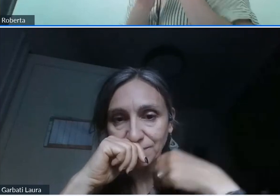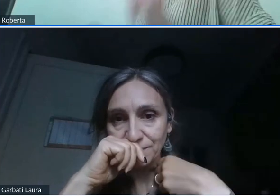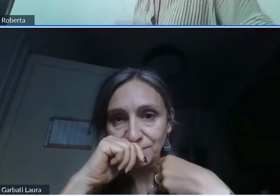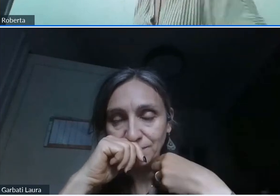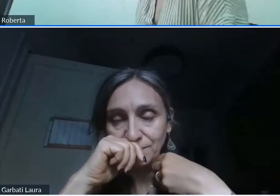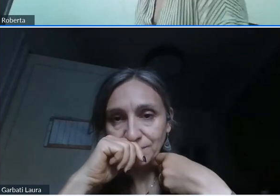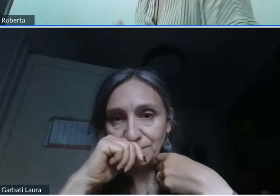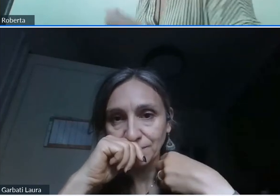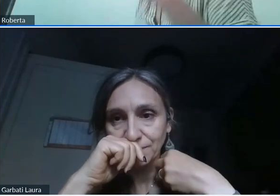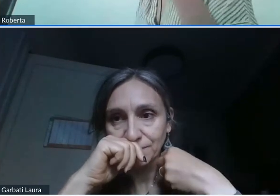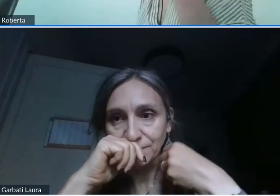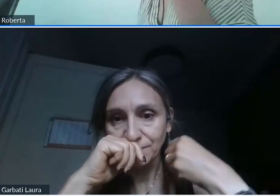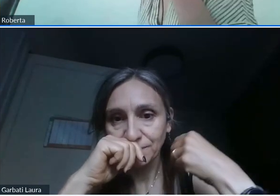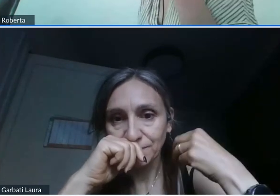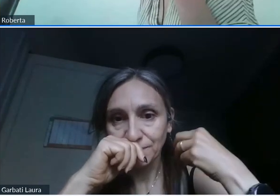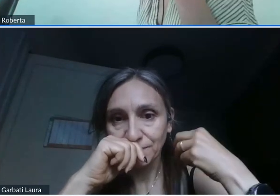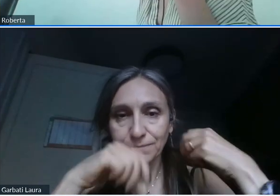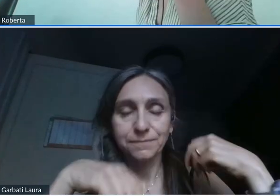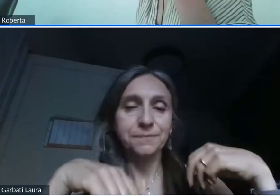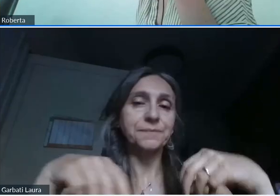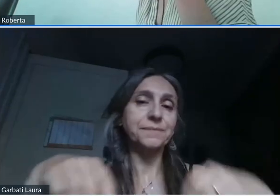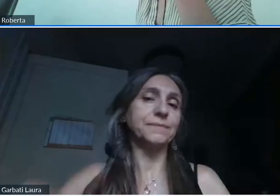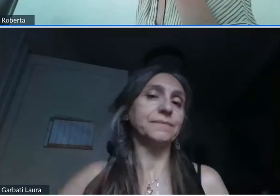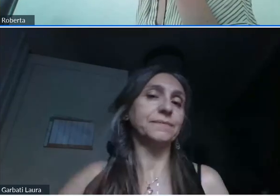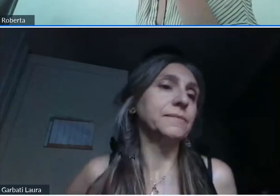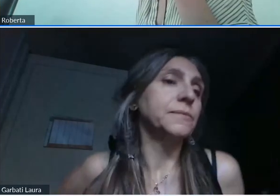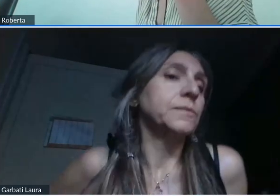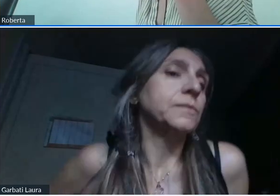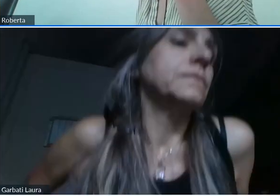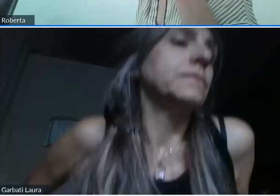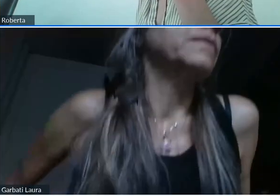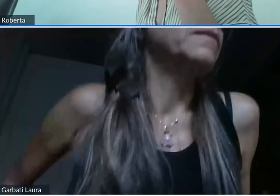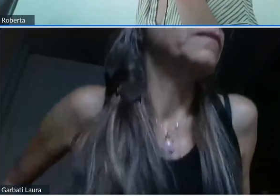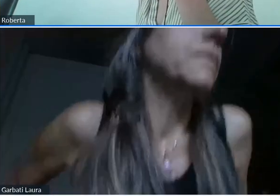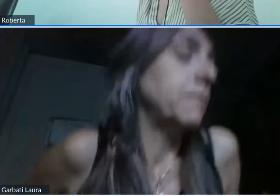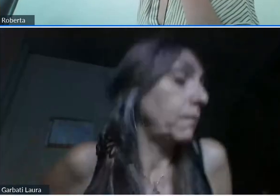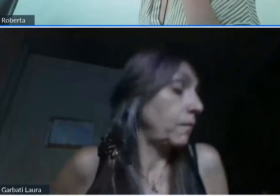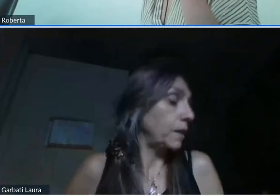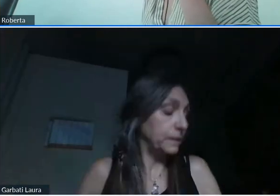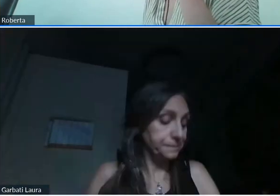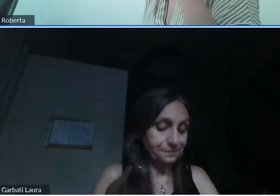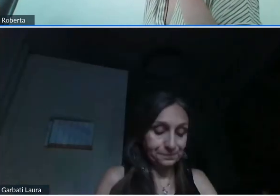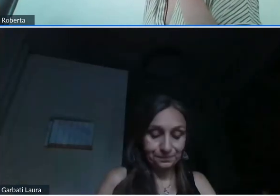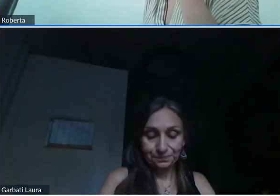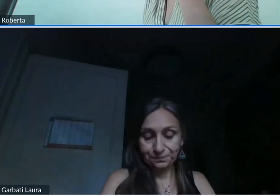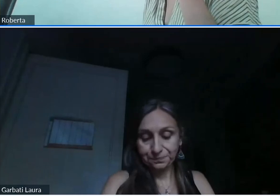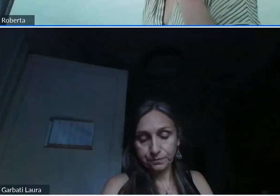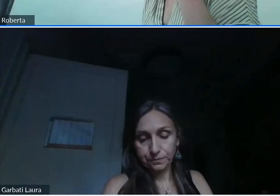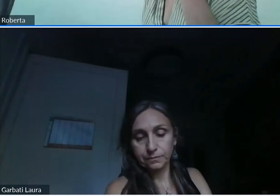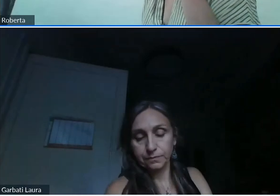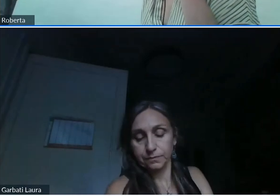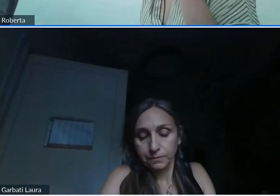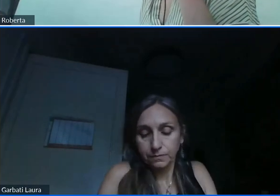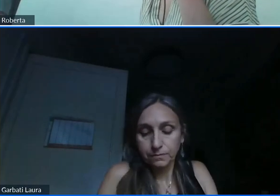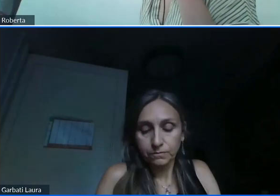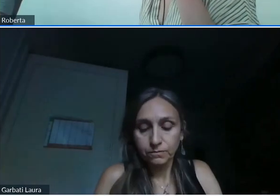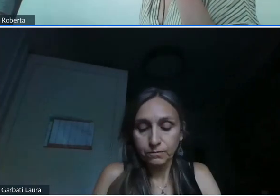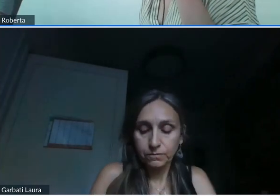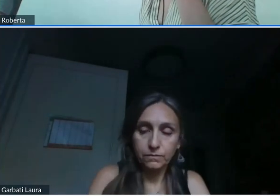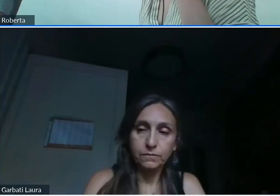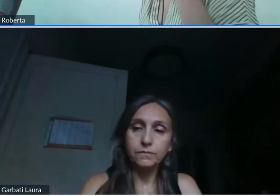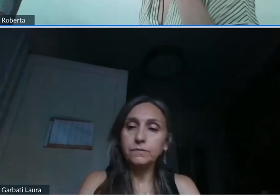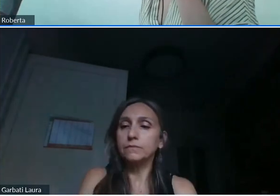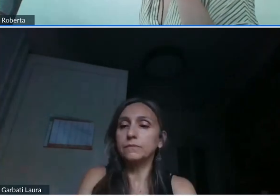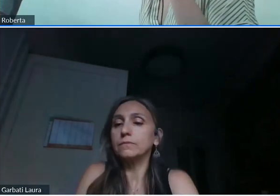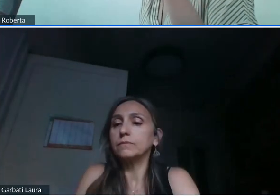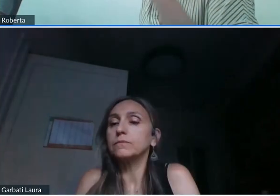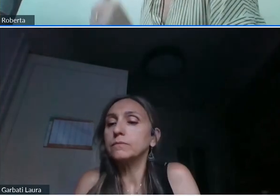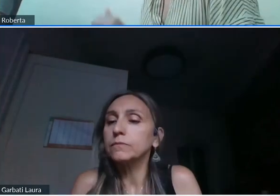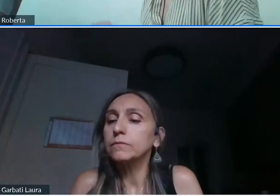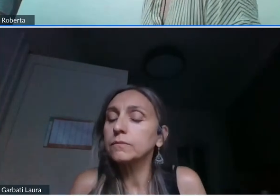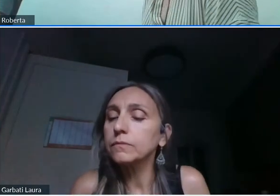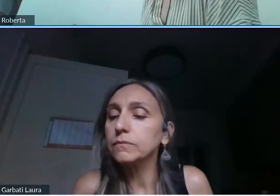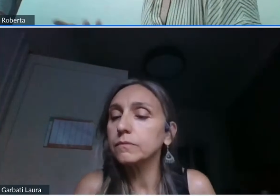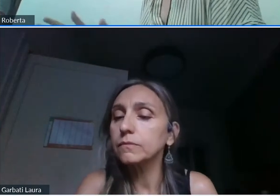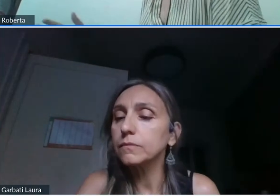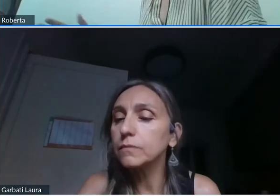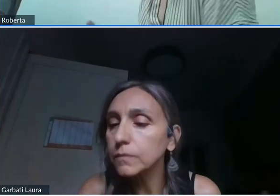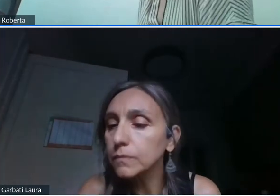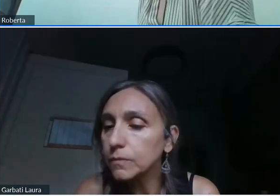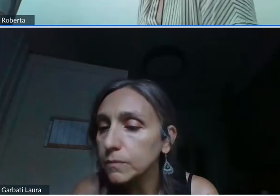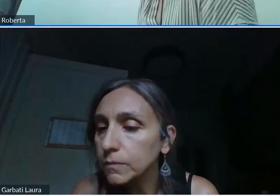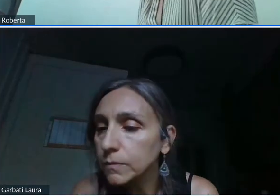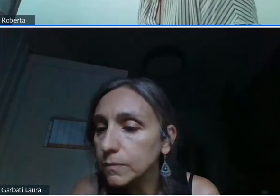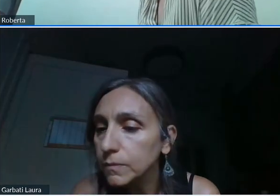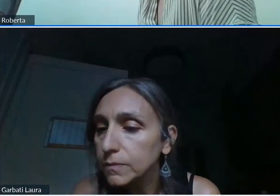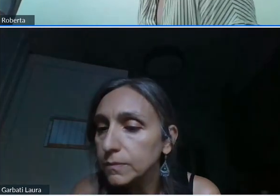Col geobreak di oggi, buongiorno a tutti, io sono Roberta Fagandini di GTR e vi presento, ho